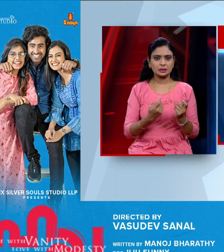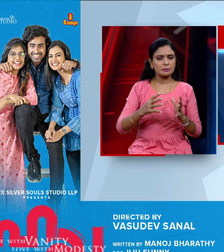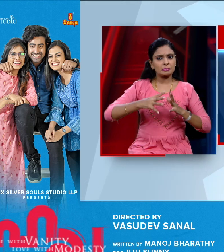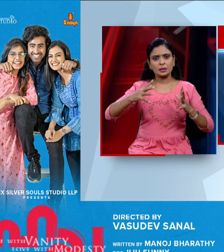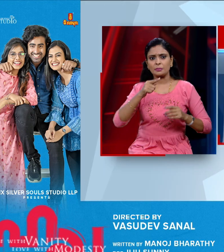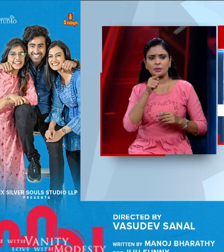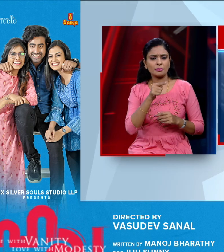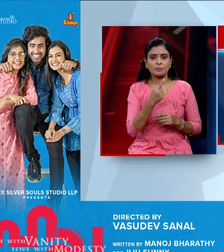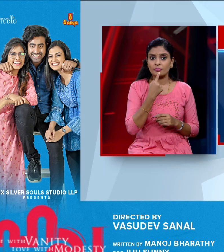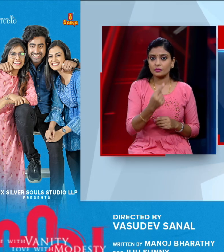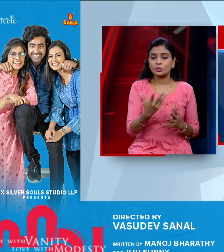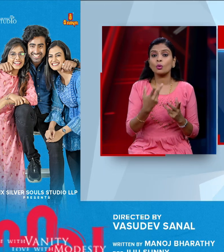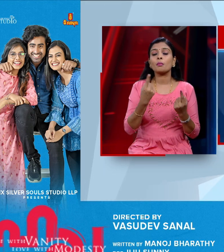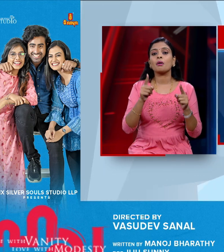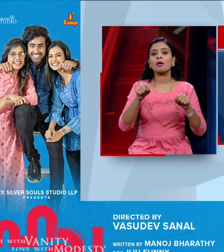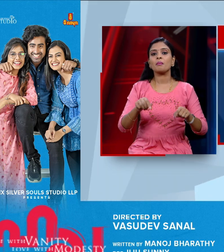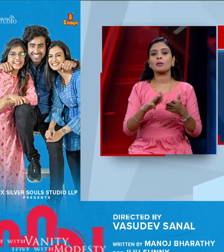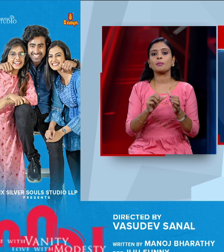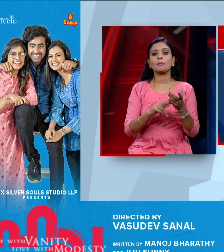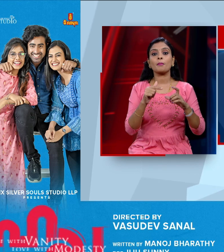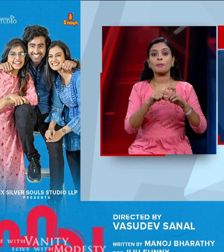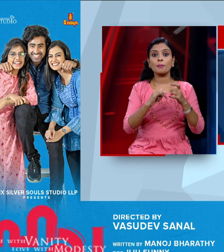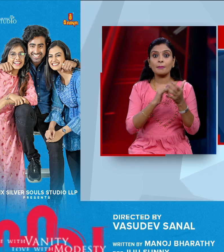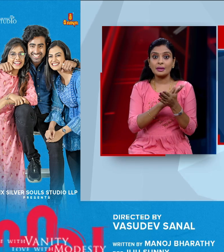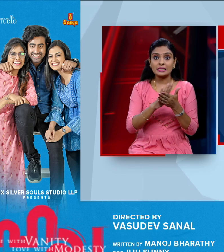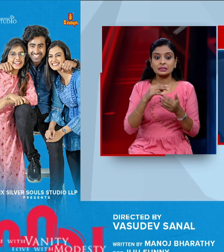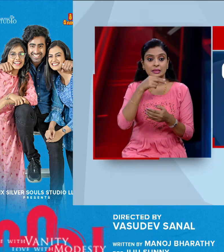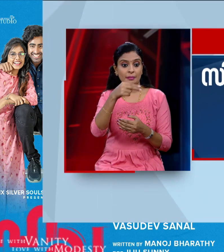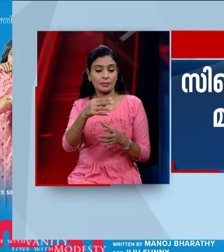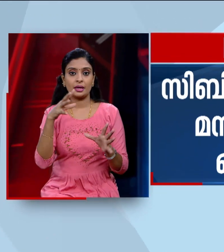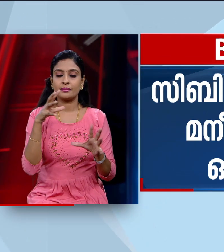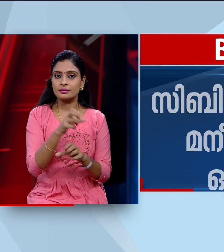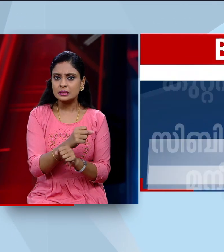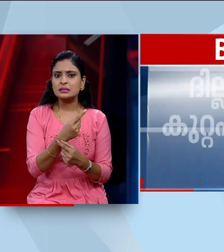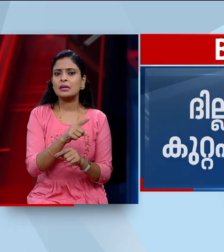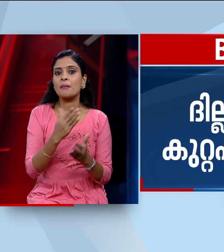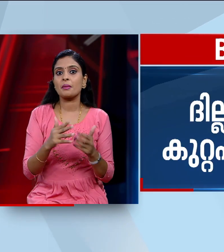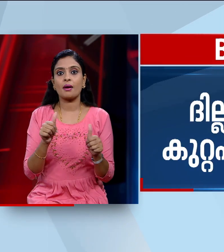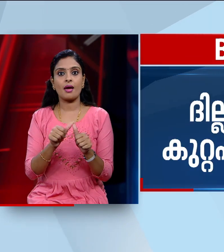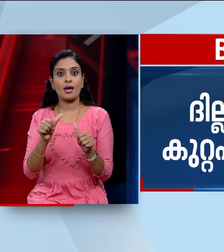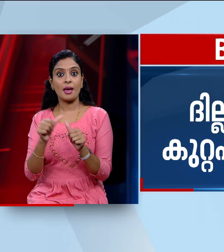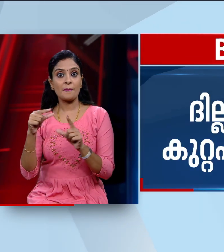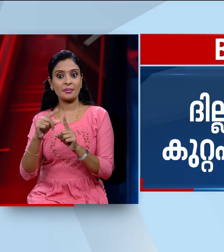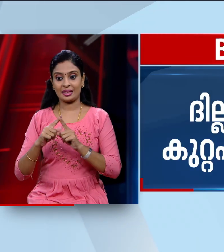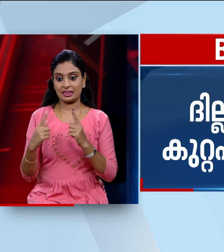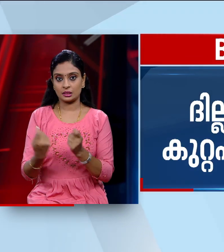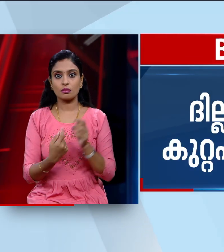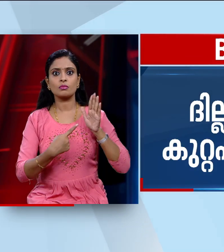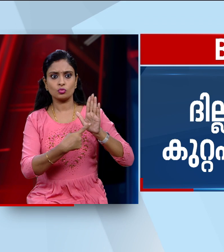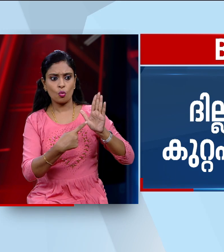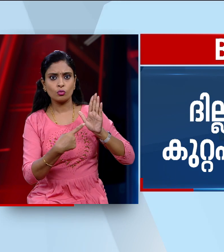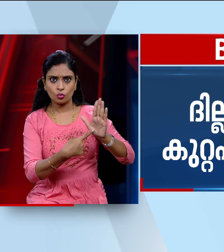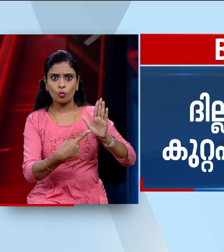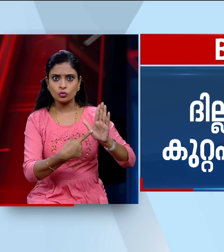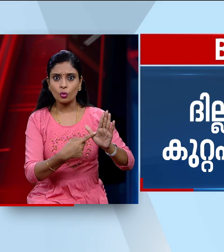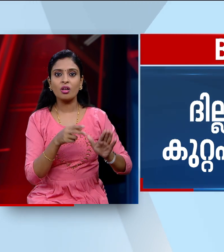മനീഷ് സിസോദിയ ഈ കുറ്റപത്രത്തിൽ എവിടെയും മനീഷ് സിസോദിയുടെ പേരില്ലാത്തത് ആം ആദ്മി പാർട്ടി ഉയർത്തിക്കാട്ടുന്നുണ്ട്. മനീഷ് സിസോദിയ്ക്ക് ക്ലീൻ ചിറ്റ് നൽകി എന്ന